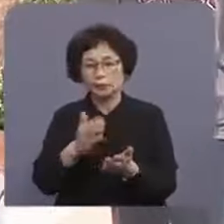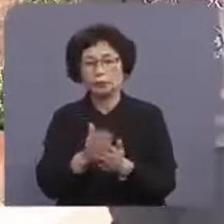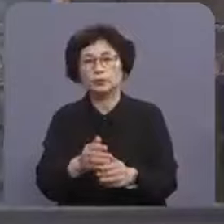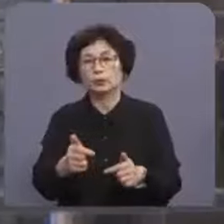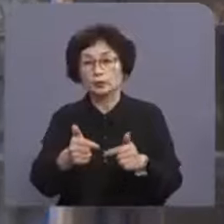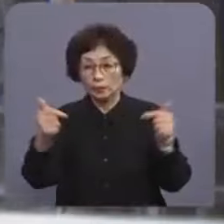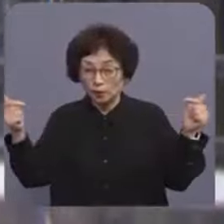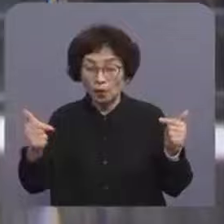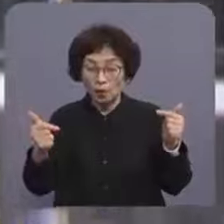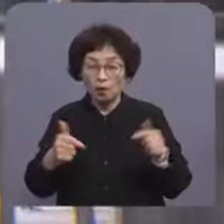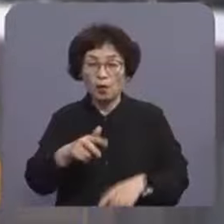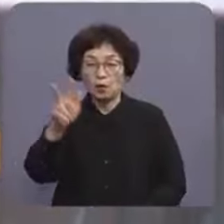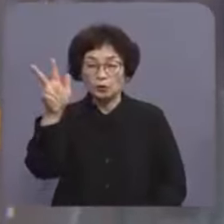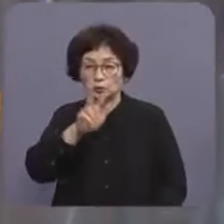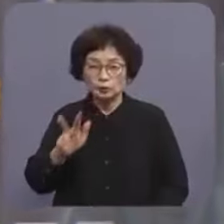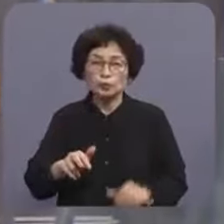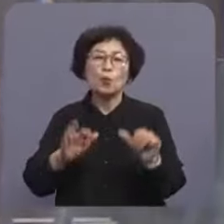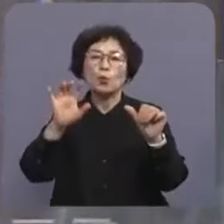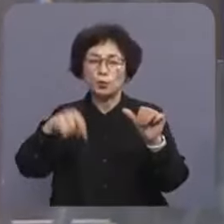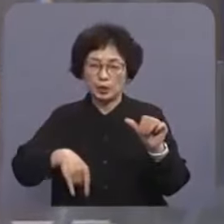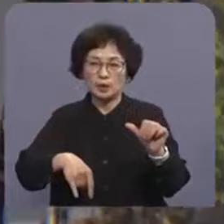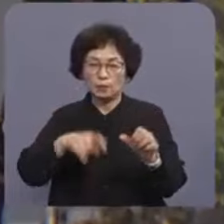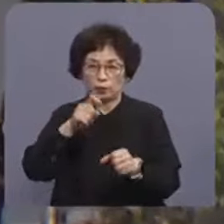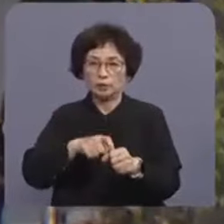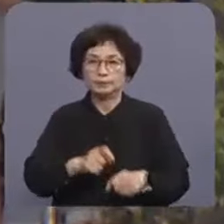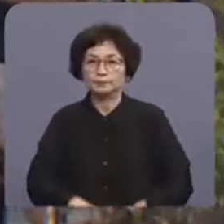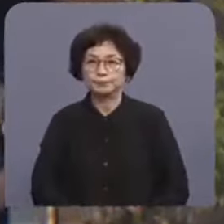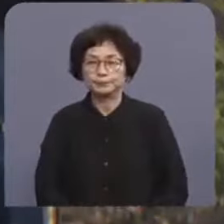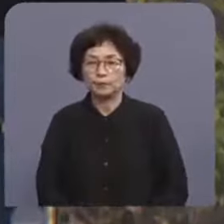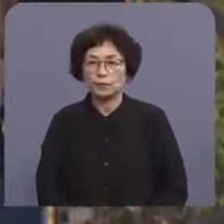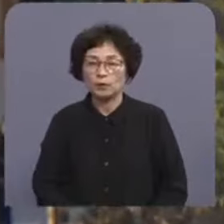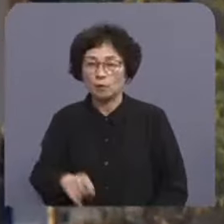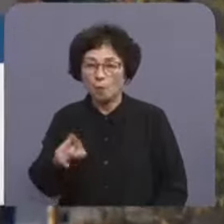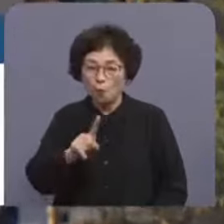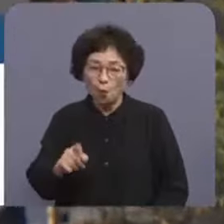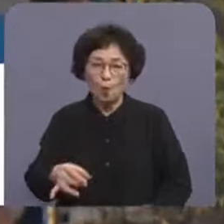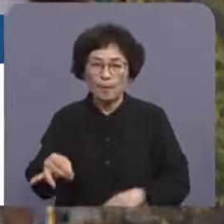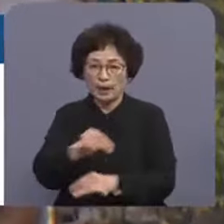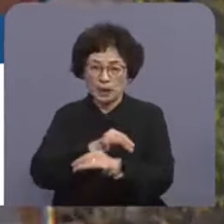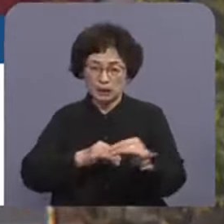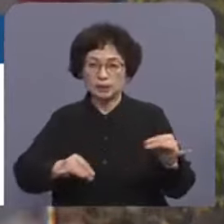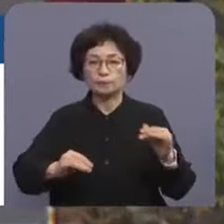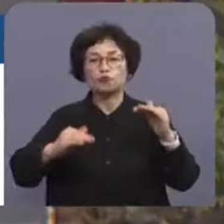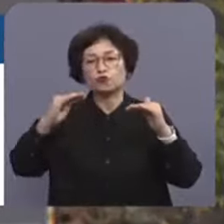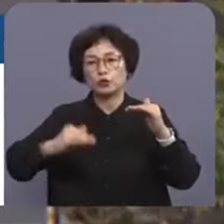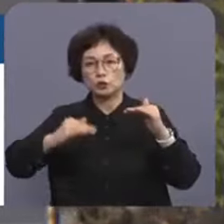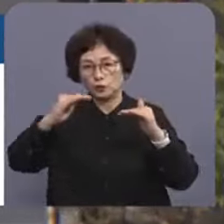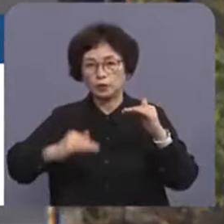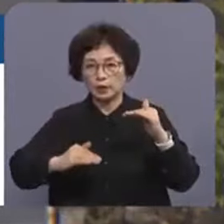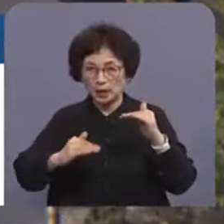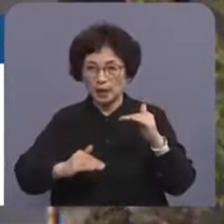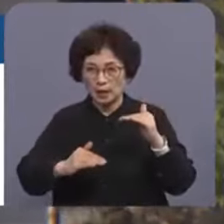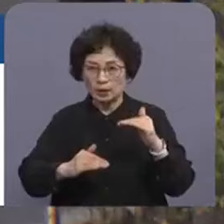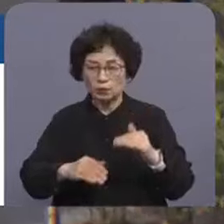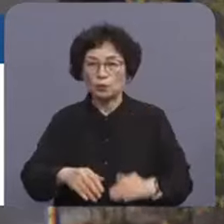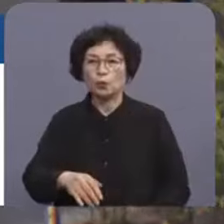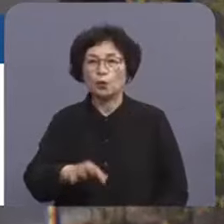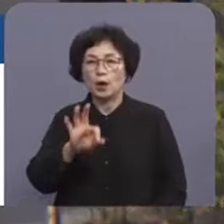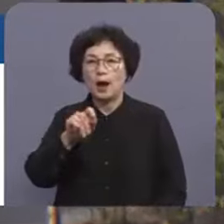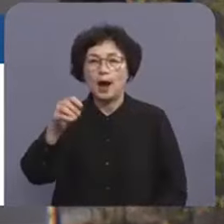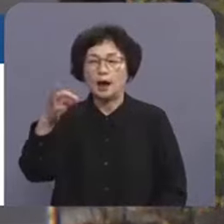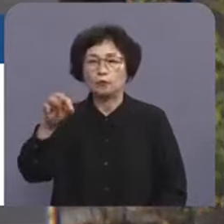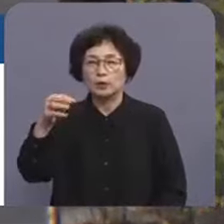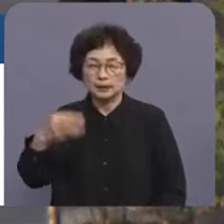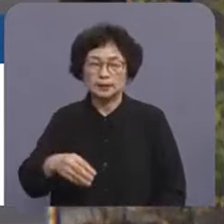매출 5위권 진입을 노리고 있습니다. 어느 백화점 수준의 이상으로 그 아울렛에는 처음으로 입점된